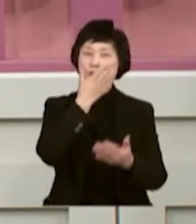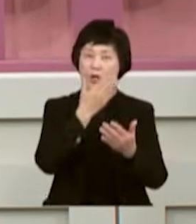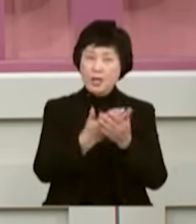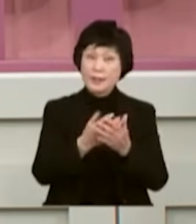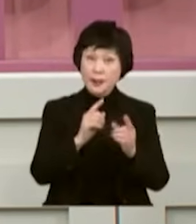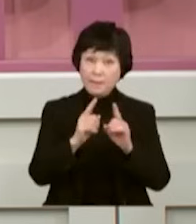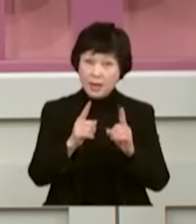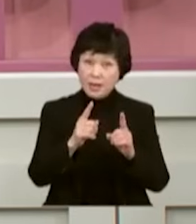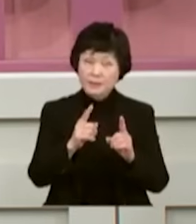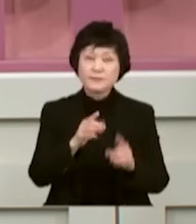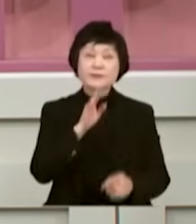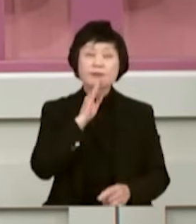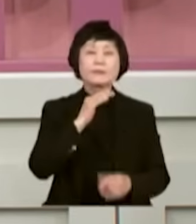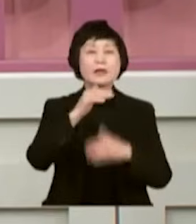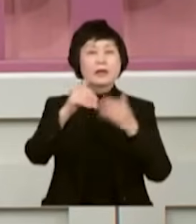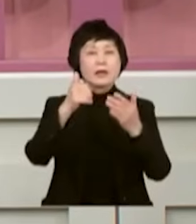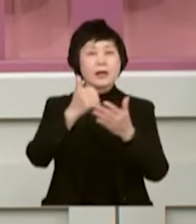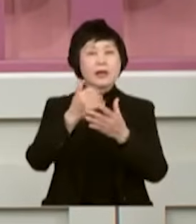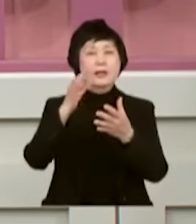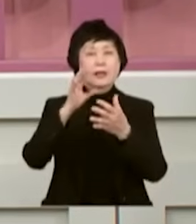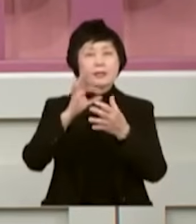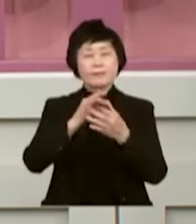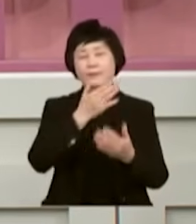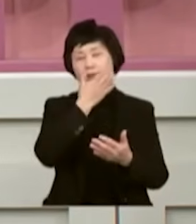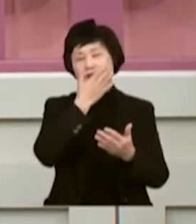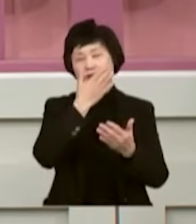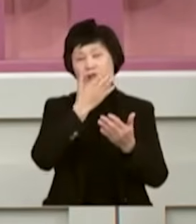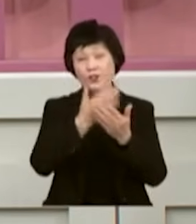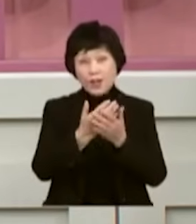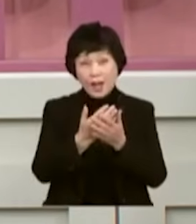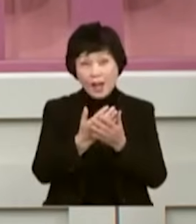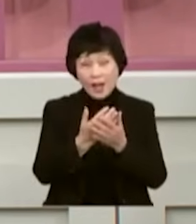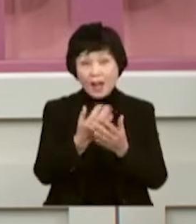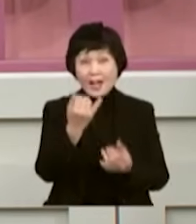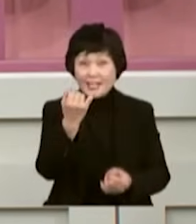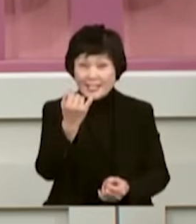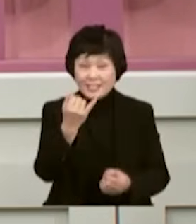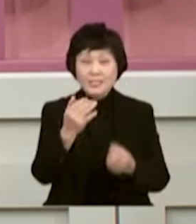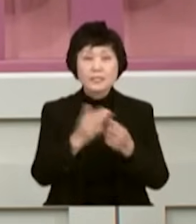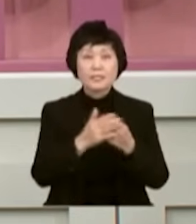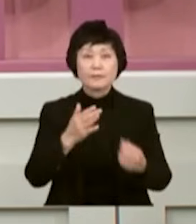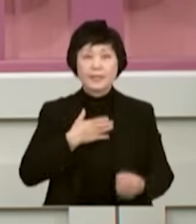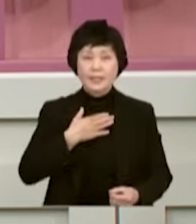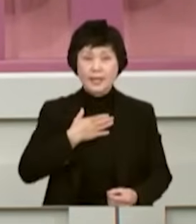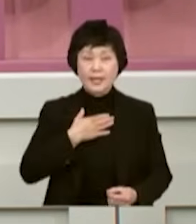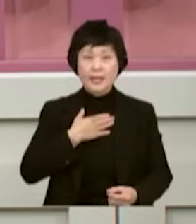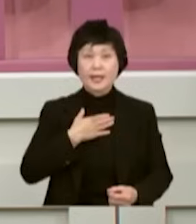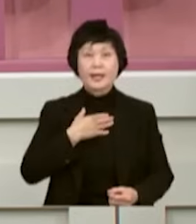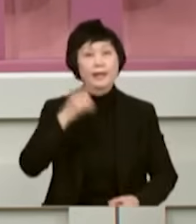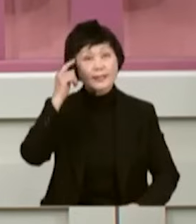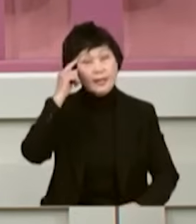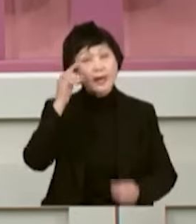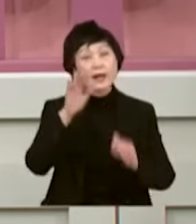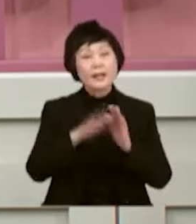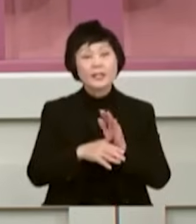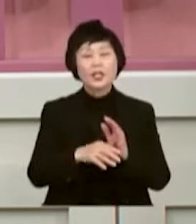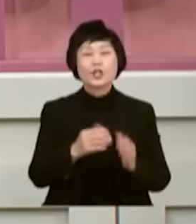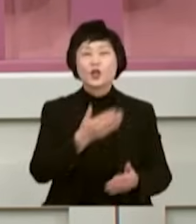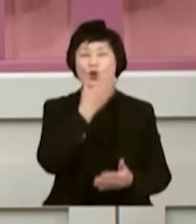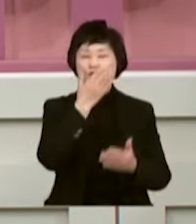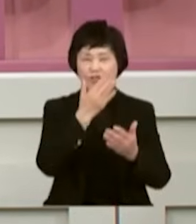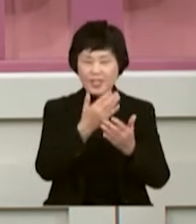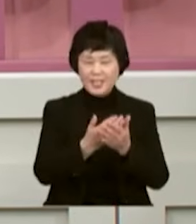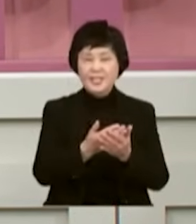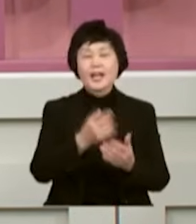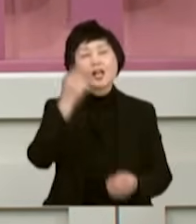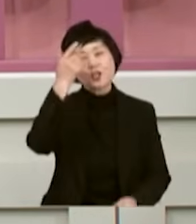때문에 예. 정말 하나님의 귀한 자녀이기 때문에 저에게도 정말 생명보다 귀한 하나님의 일꾼